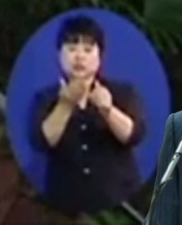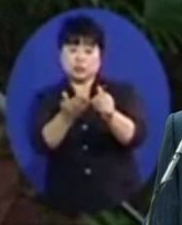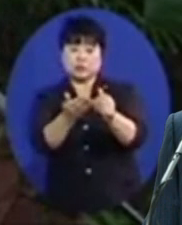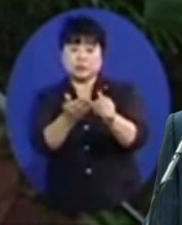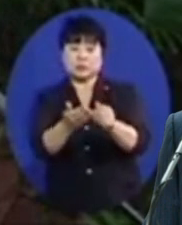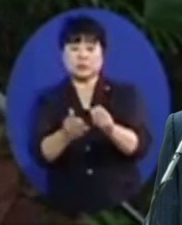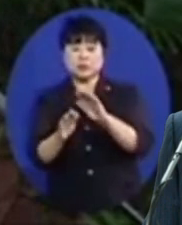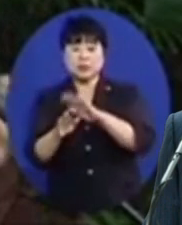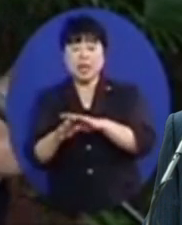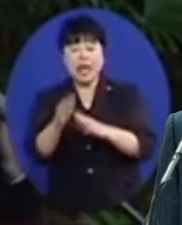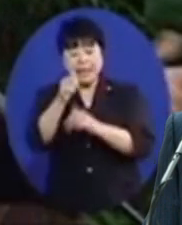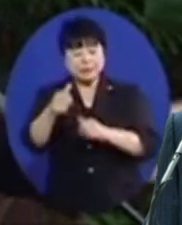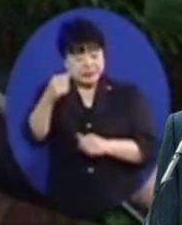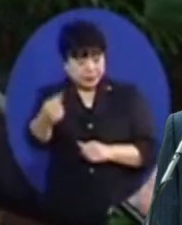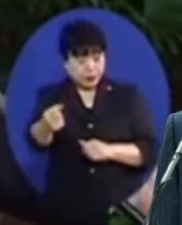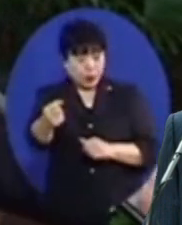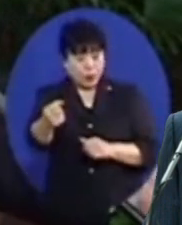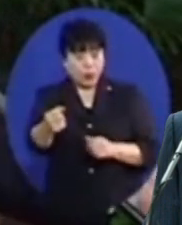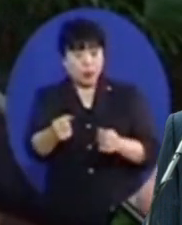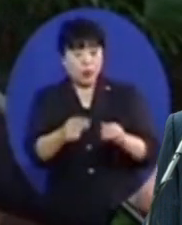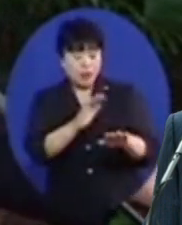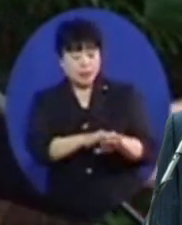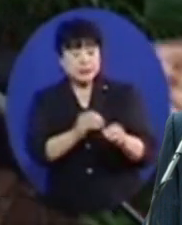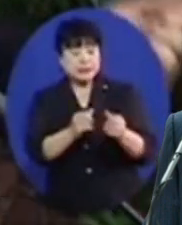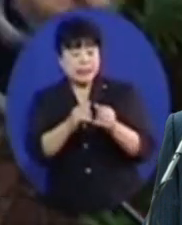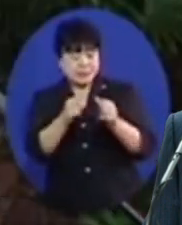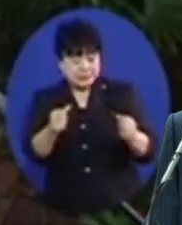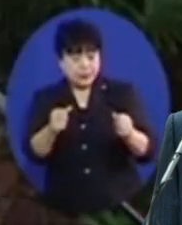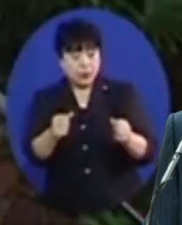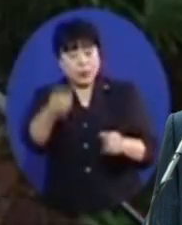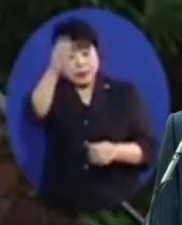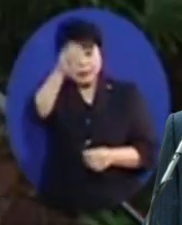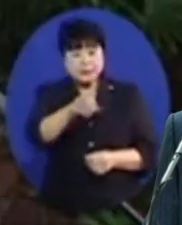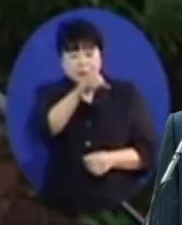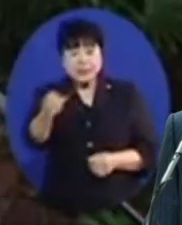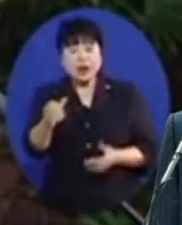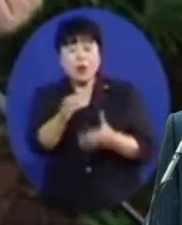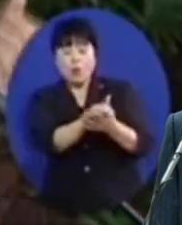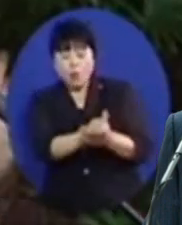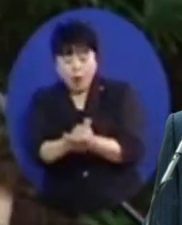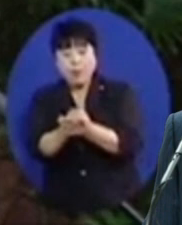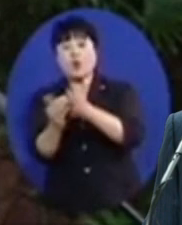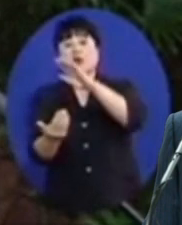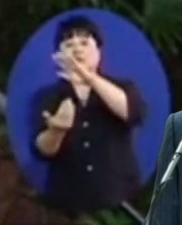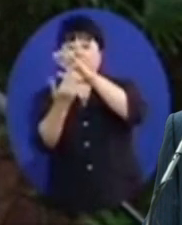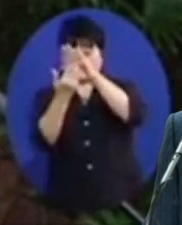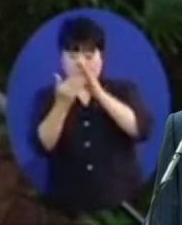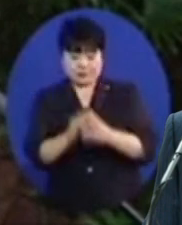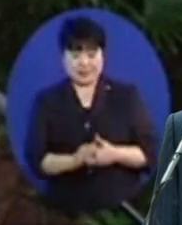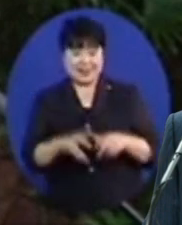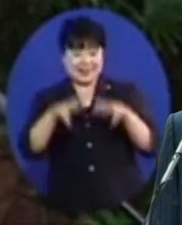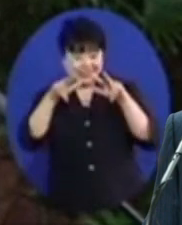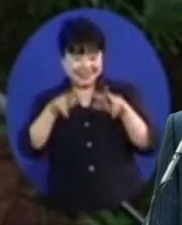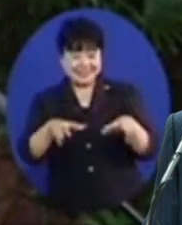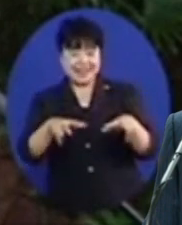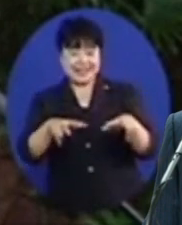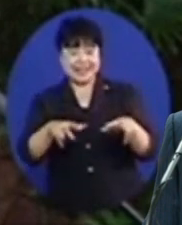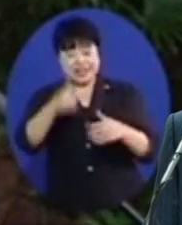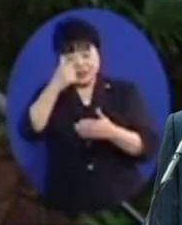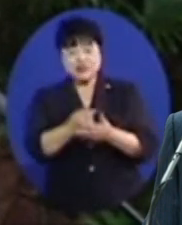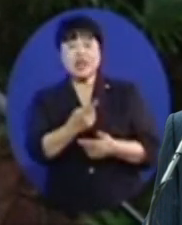손으로 하나님 손잡고 한 손으로 사람을 손잡고 십자가에서 화목을 지게 된 것입니다. 이제는